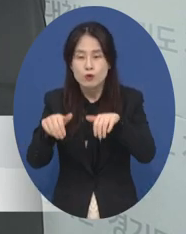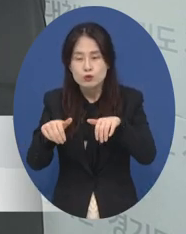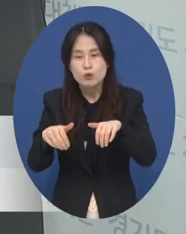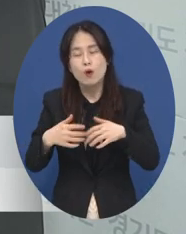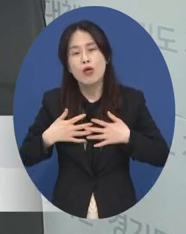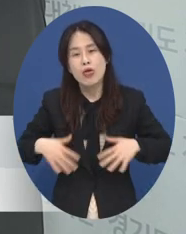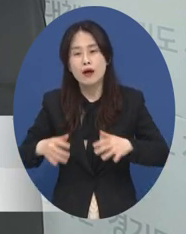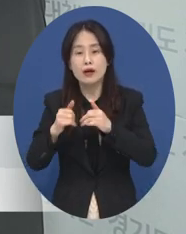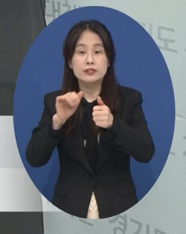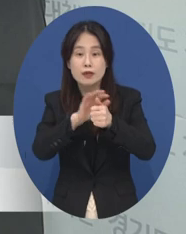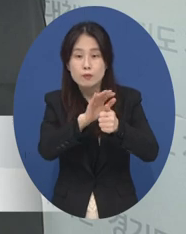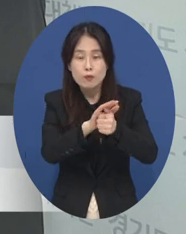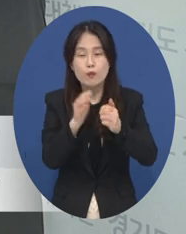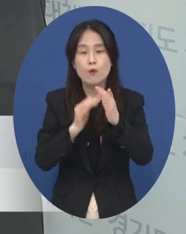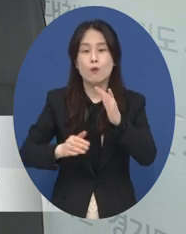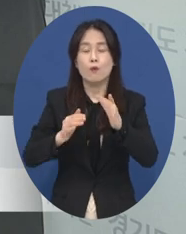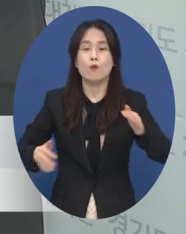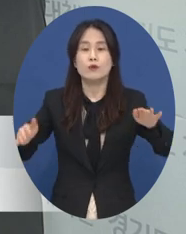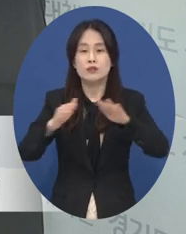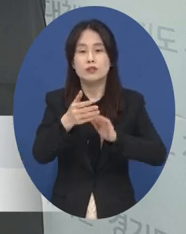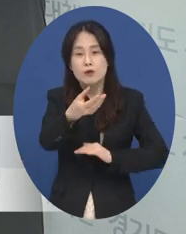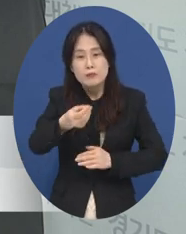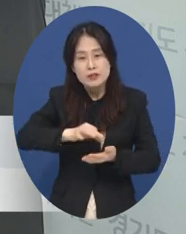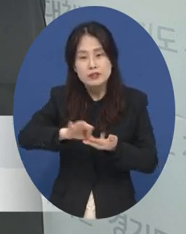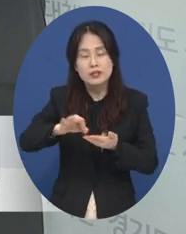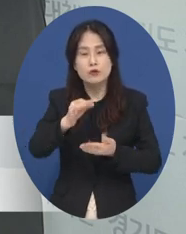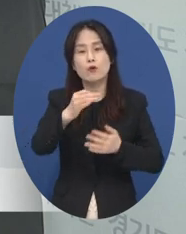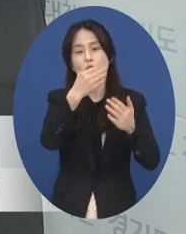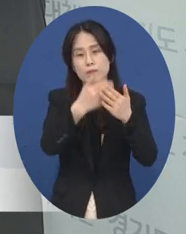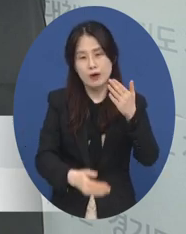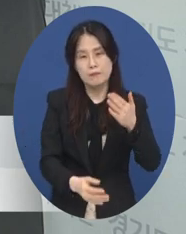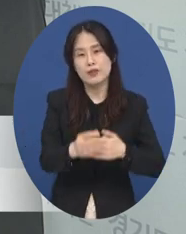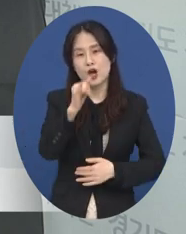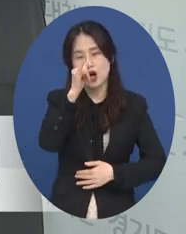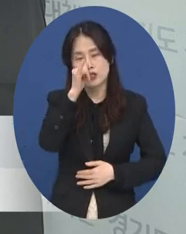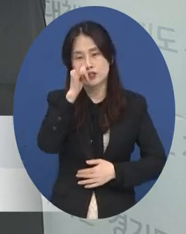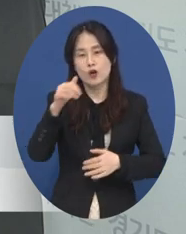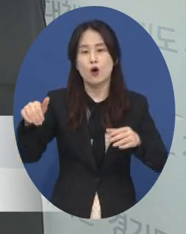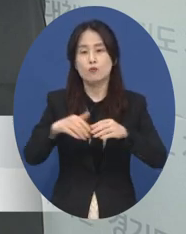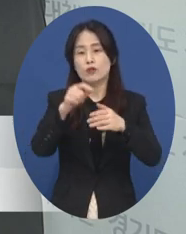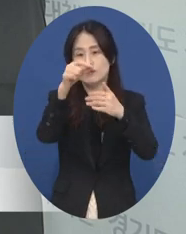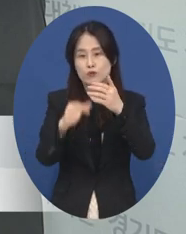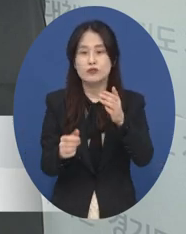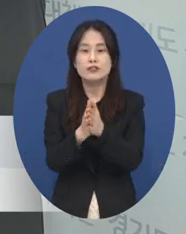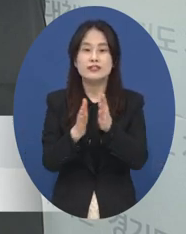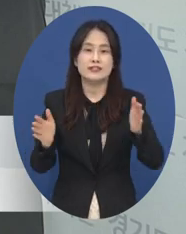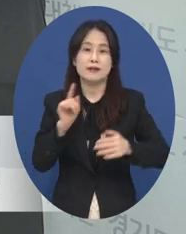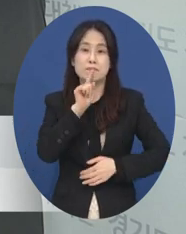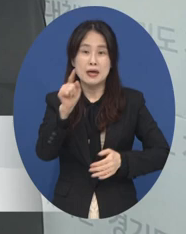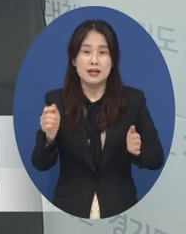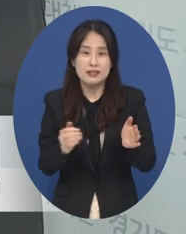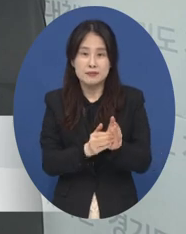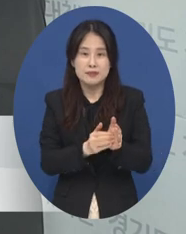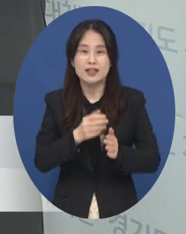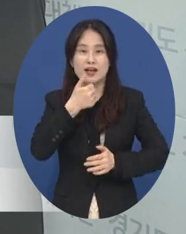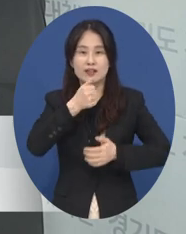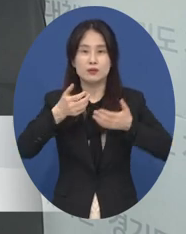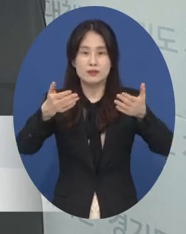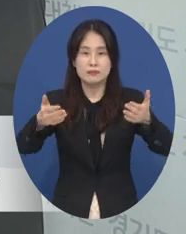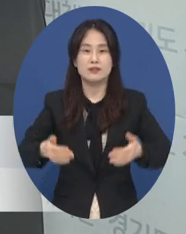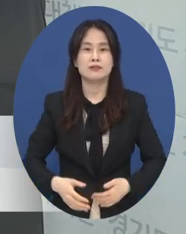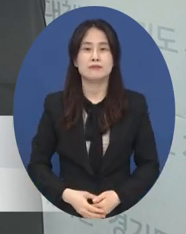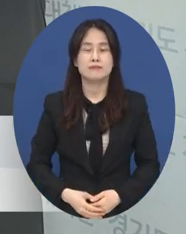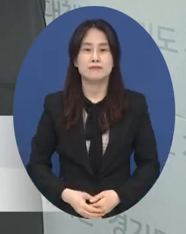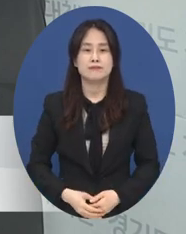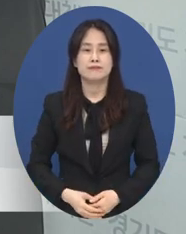보호, 공공시설 임대료 감면 등을 골자로 한 경기도 문화 뉴딜 프로젝트를 시행한다고 밝혔습니다. 최창순 기자가